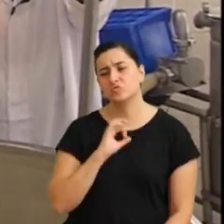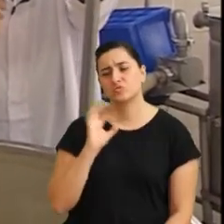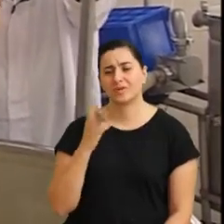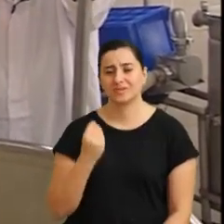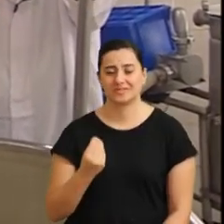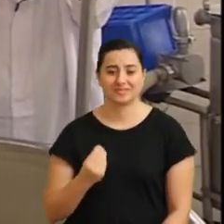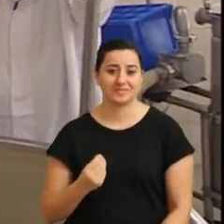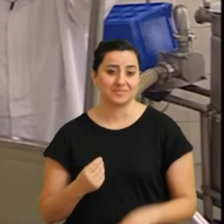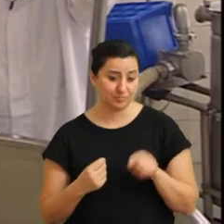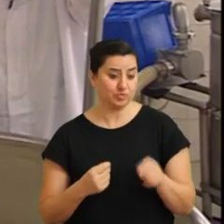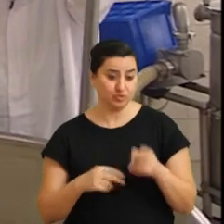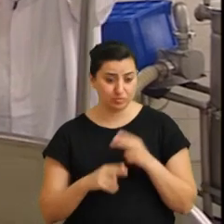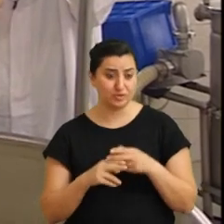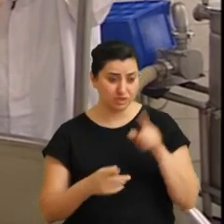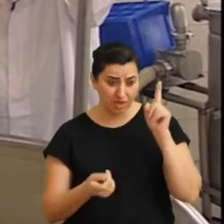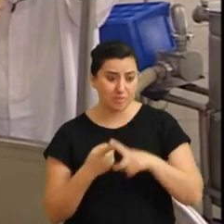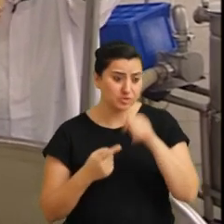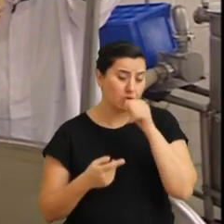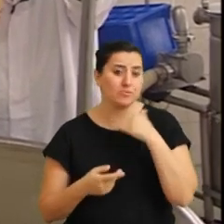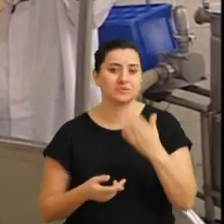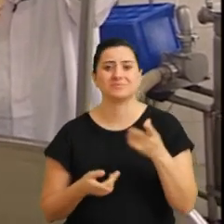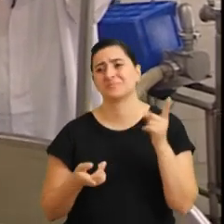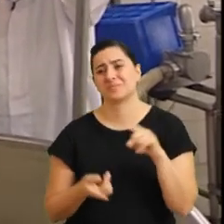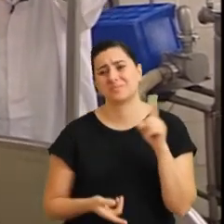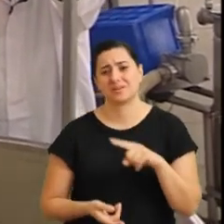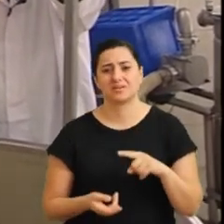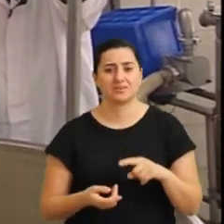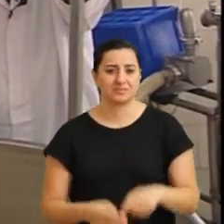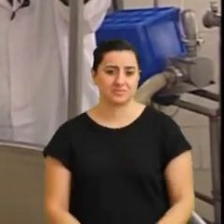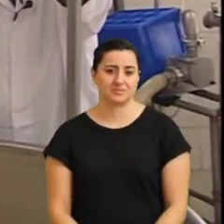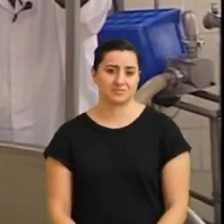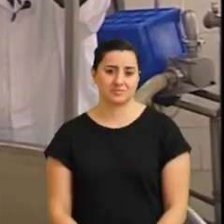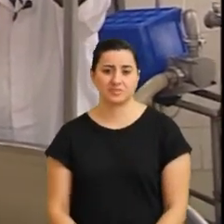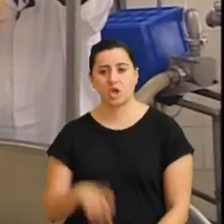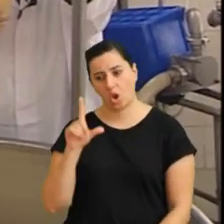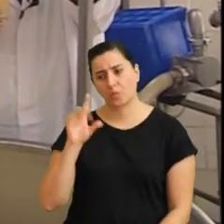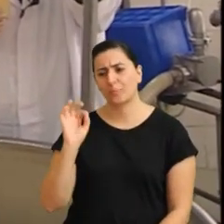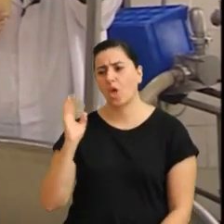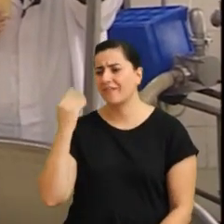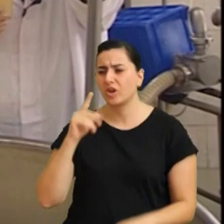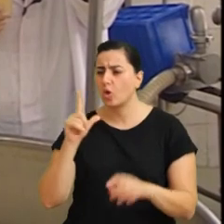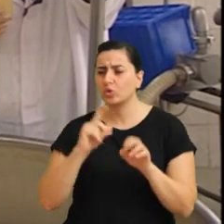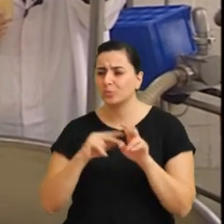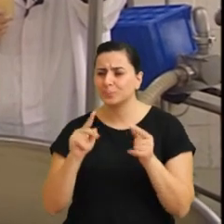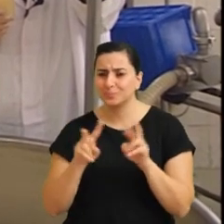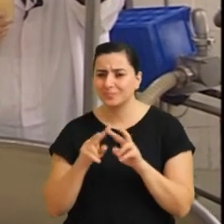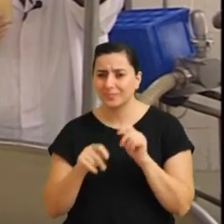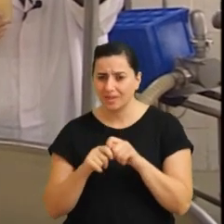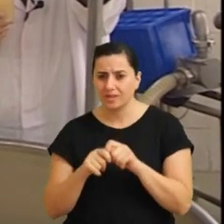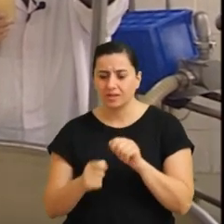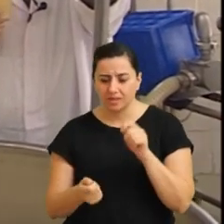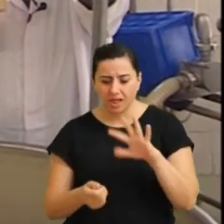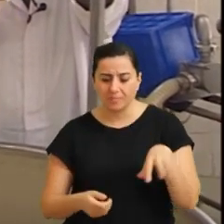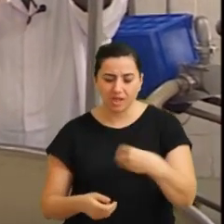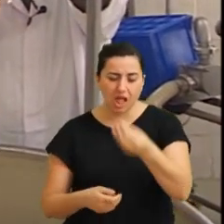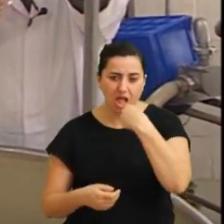Oğlum hadi bizim işimiz bunu içince bitireceğiz biraz hepsini. Biraz daha içelim. Hadi iç sen biraz daha. Bu lokum yaparken de böyleydi. Yedi yedi hepsini iş